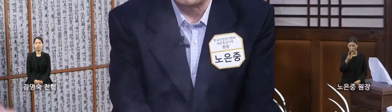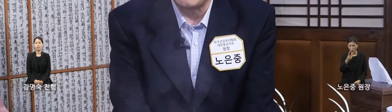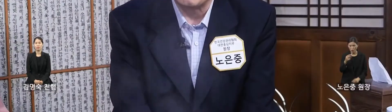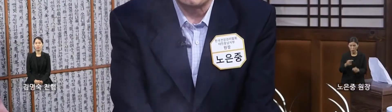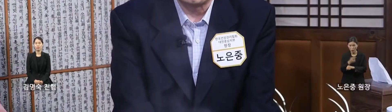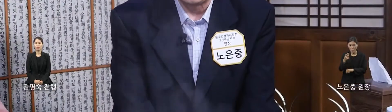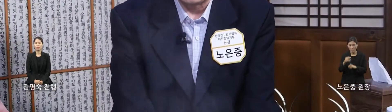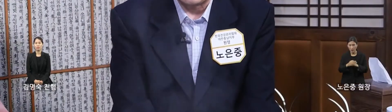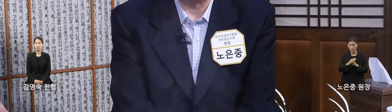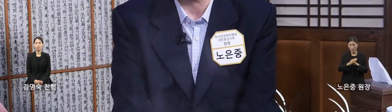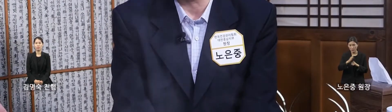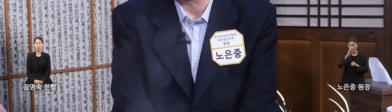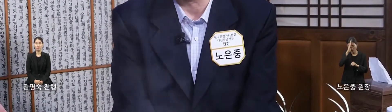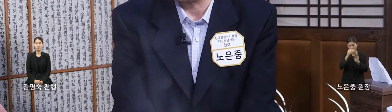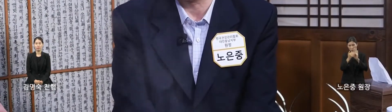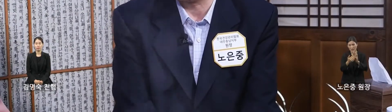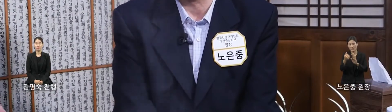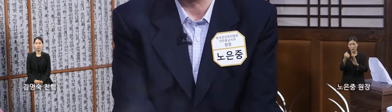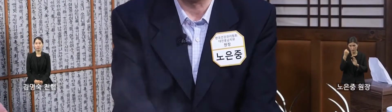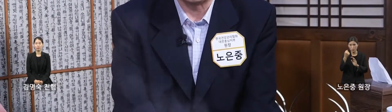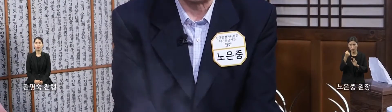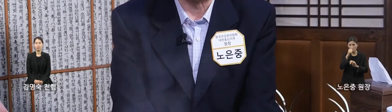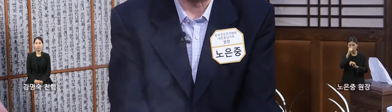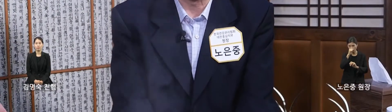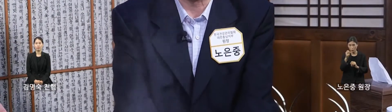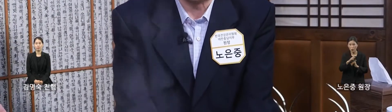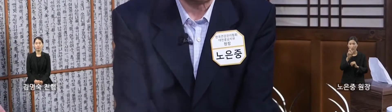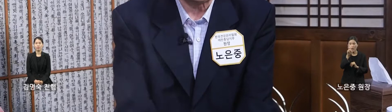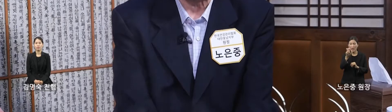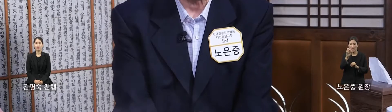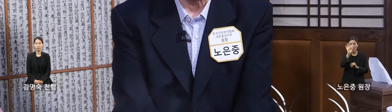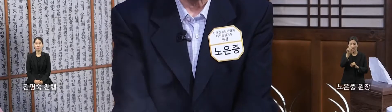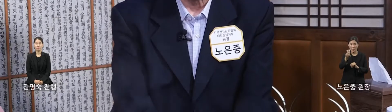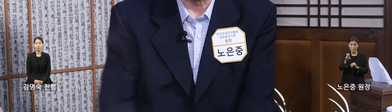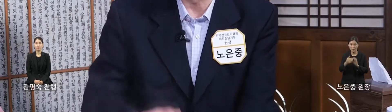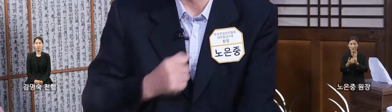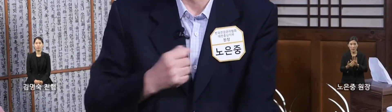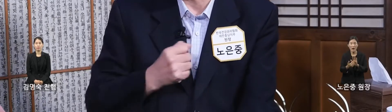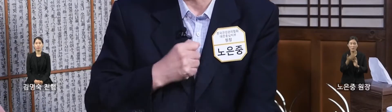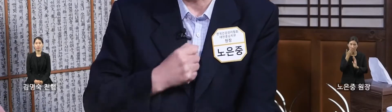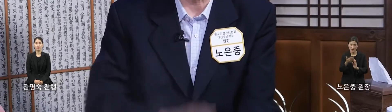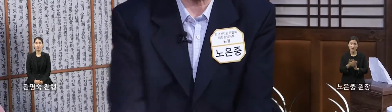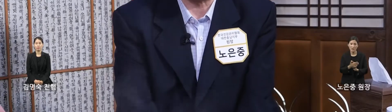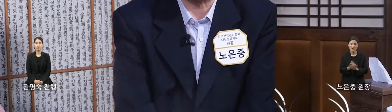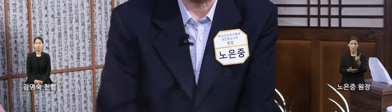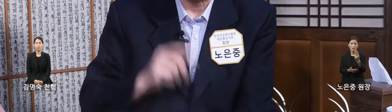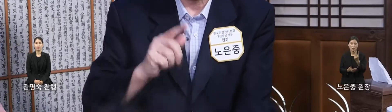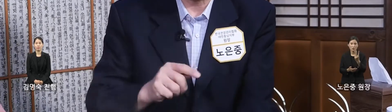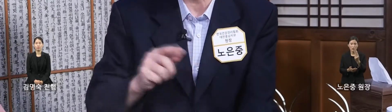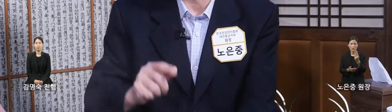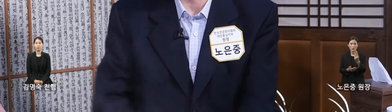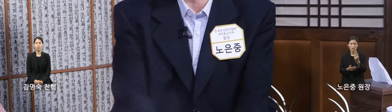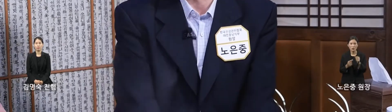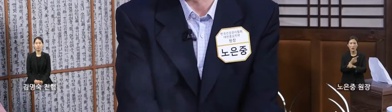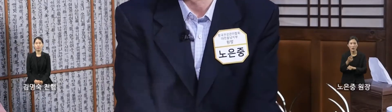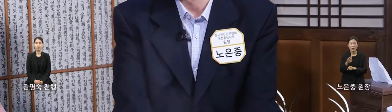면역도 좋아지고 암 예방도 좋아진다고 되어 있는데 저는 그 부분을 그 부분 때문에 먹는 것이 아니고